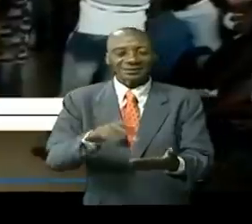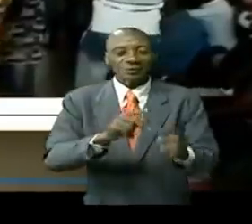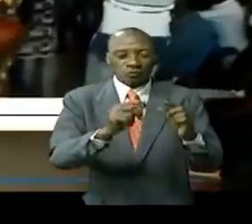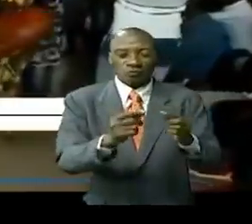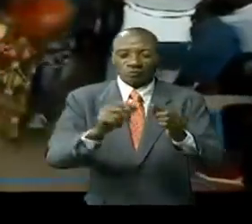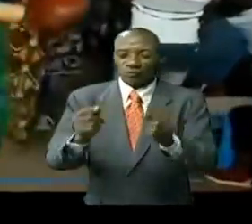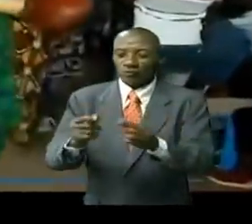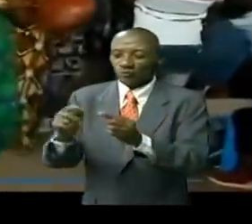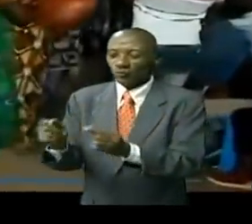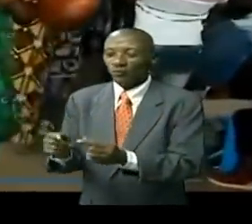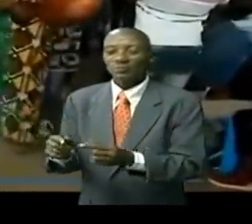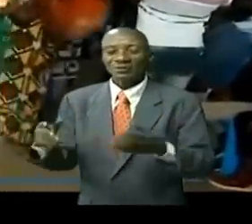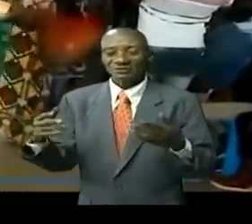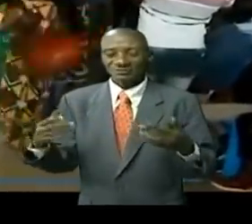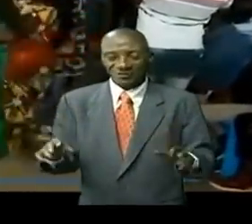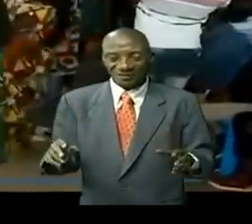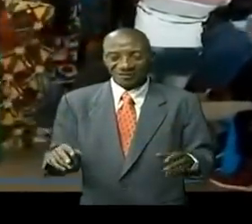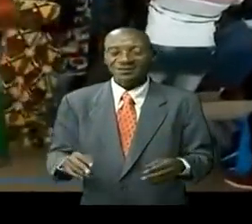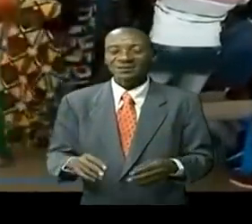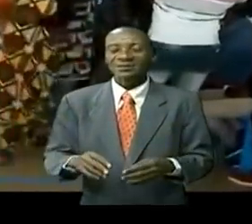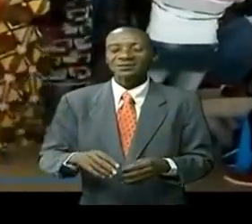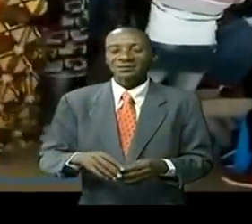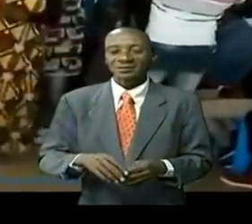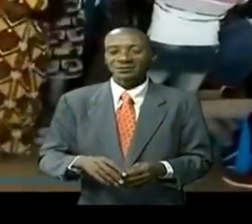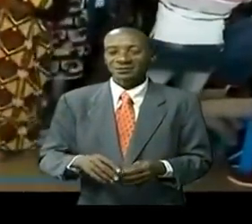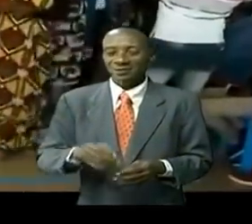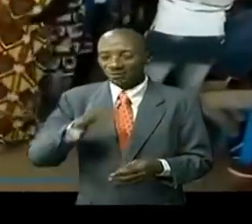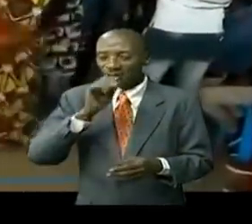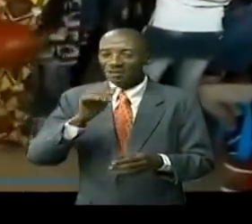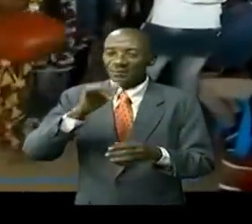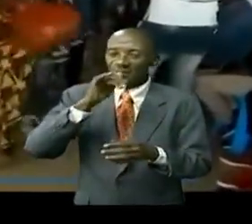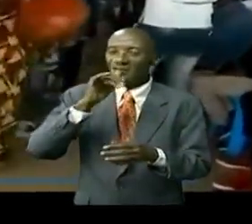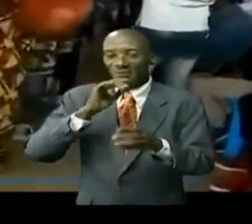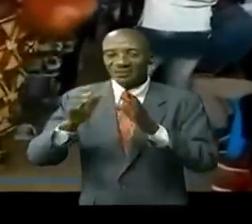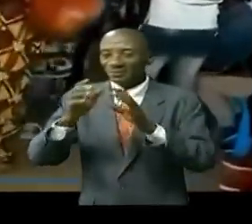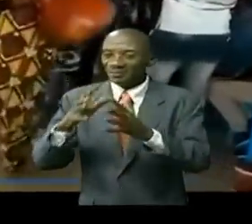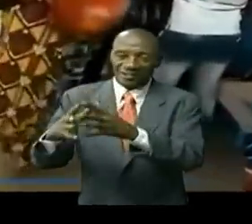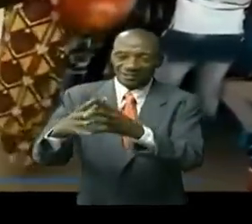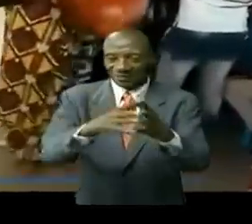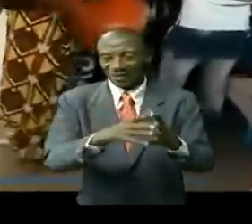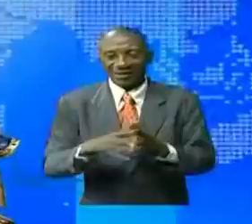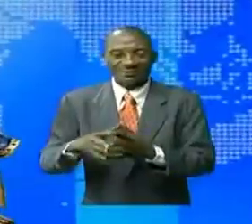étaient le partage d'un verre d'eau dans une ambiance conviviale.